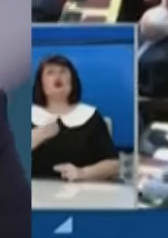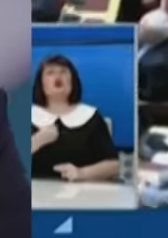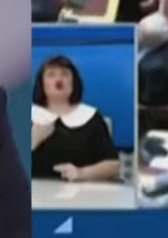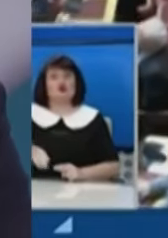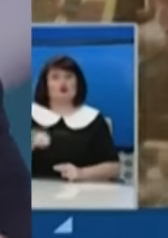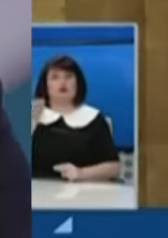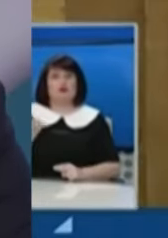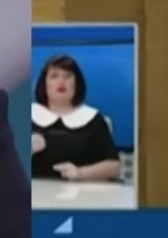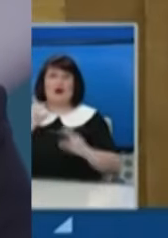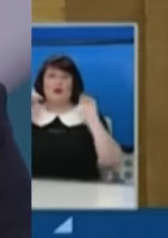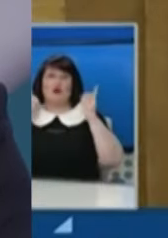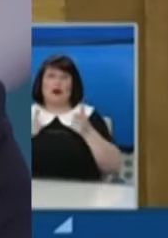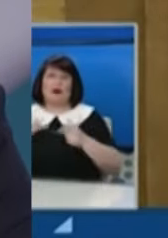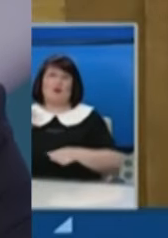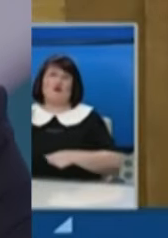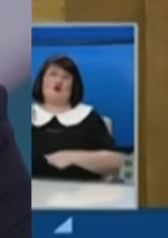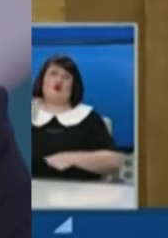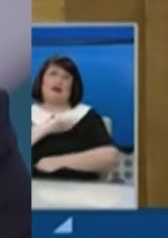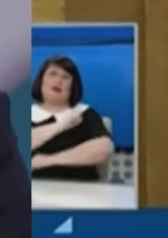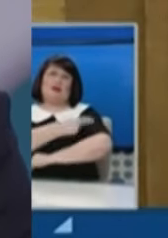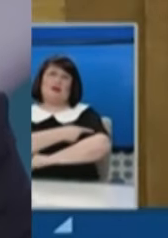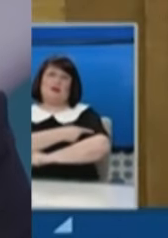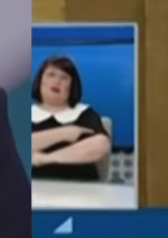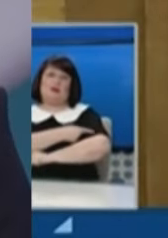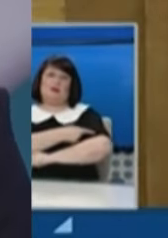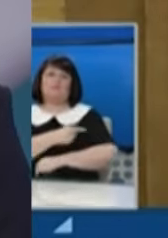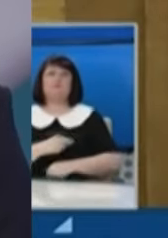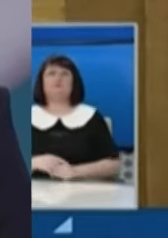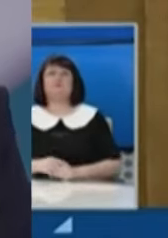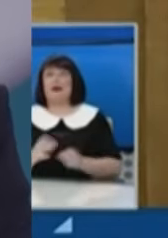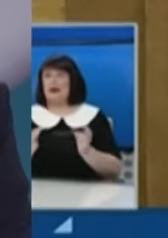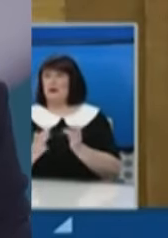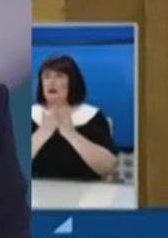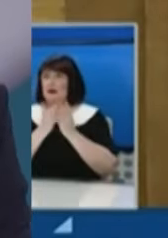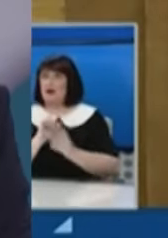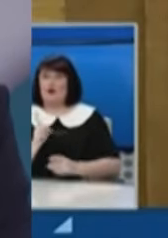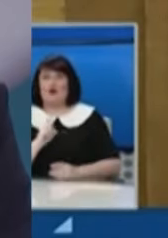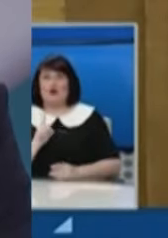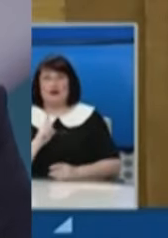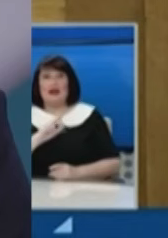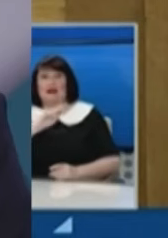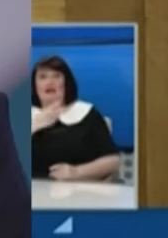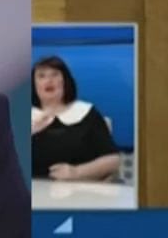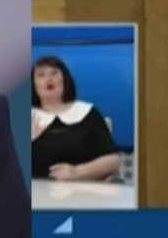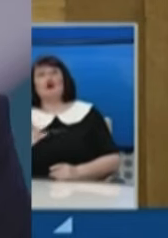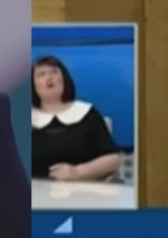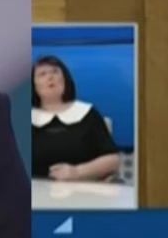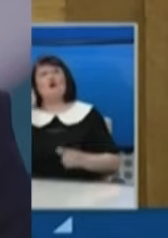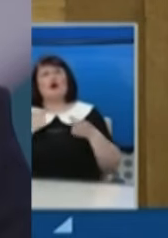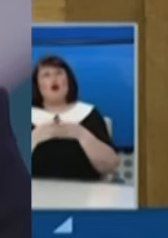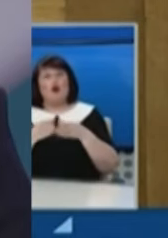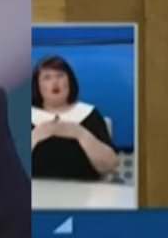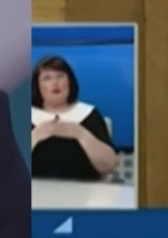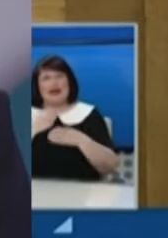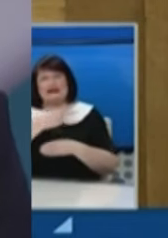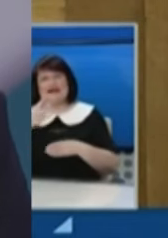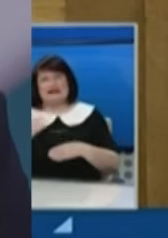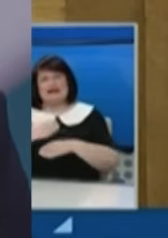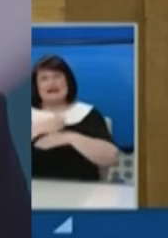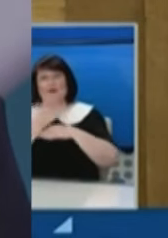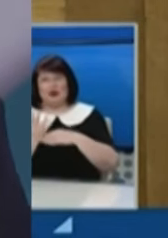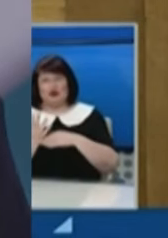γιατί ωραίο είναι το παραπολιτικό, μας δίνει ψωμάκι σε μας δημοσιογράφους, αλλά η ουσία είναι πολύ σημαντικότερη από το παραπολιτικό, αν